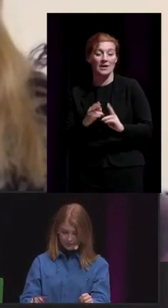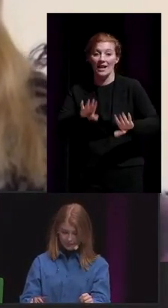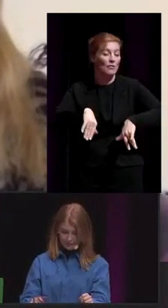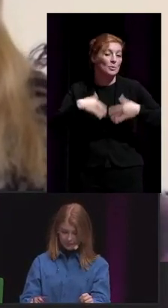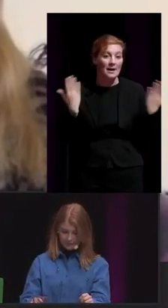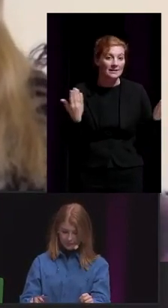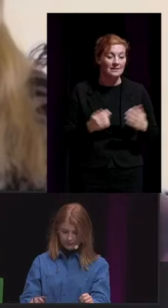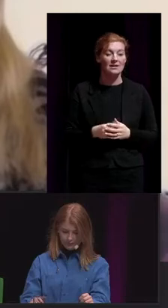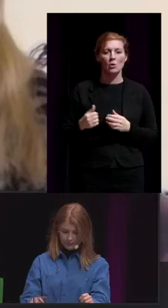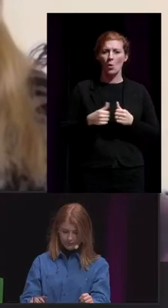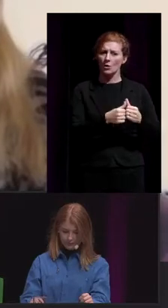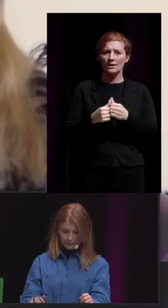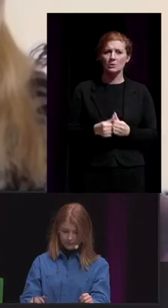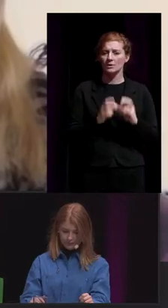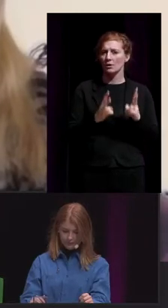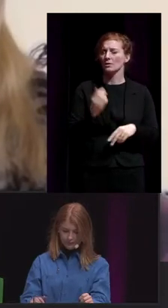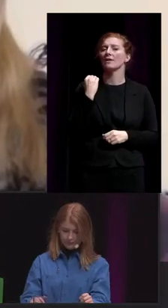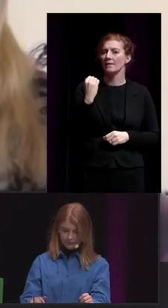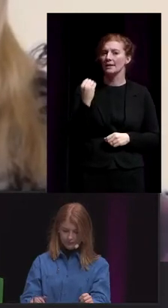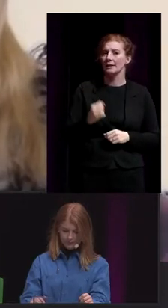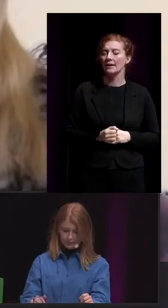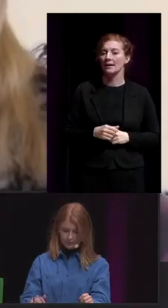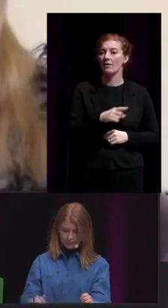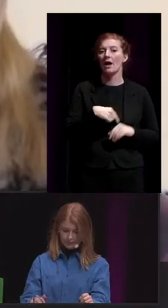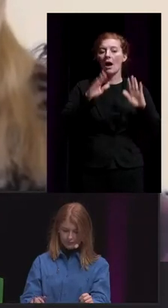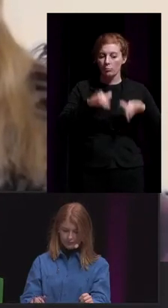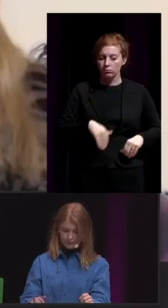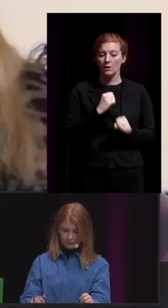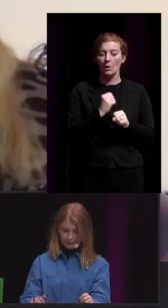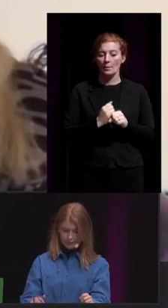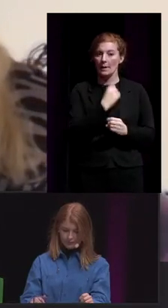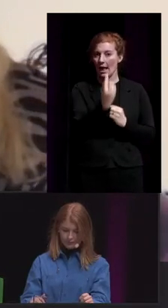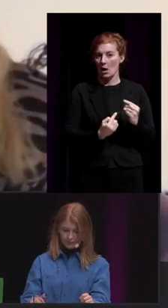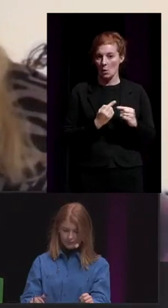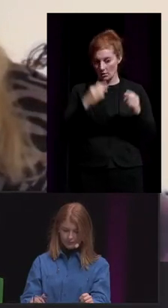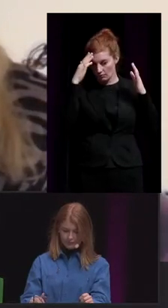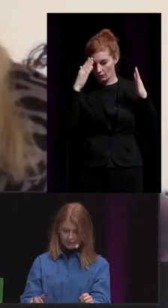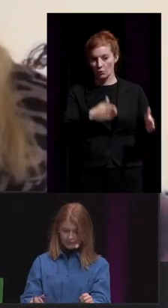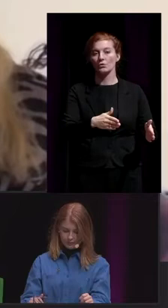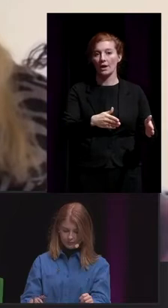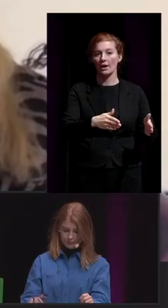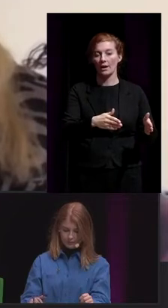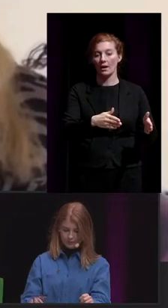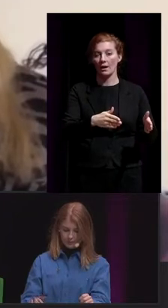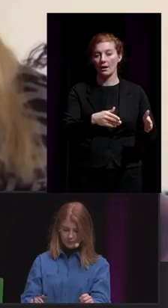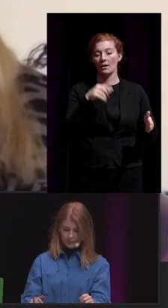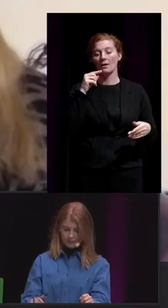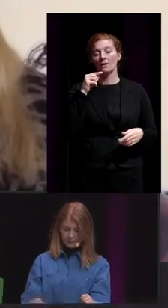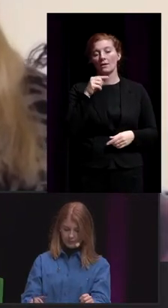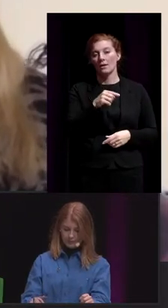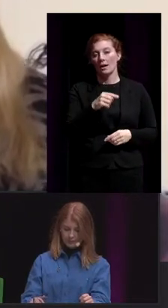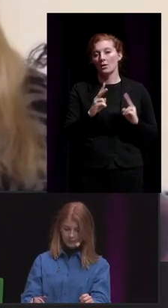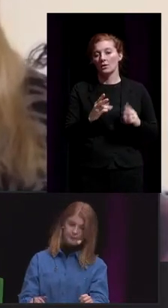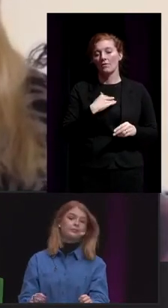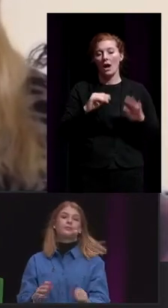organisationen är otroligt viktig. Och det har vi jobbat med det här året, att sätta fokus. Det här är också att vi har